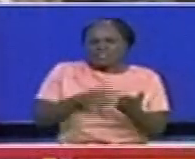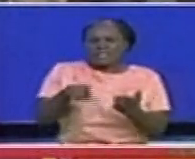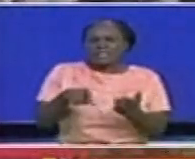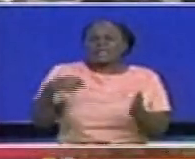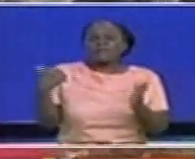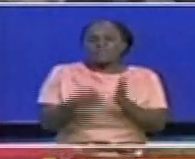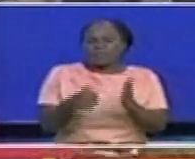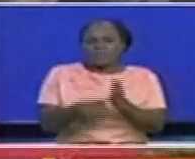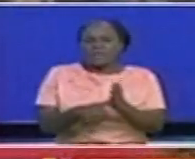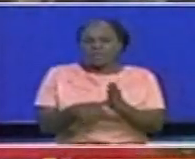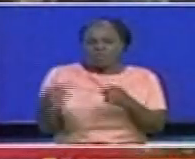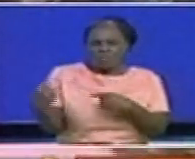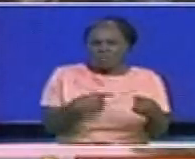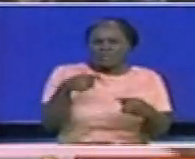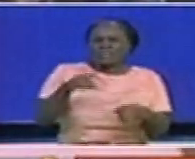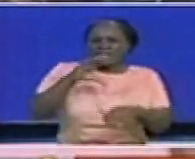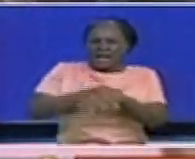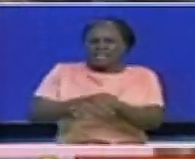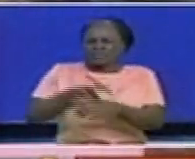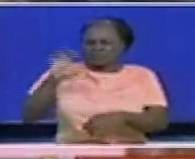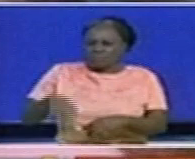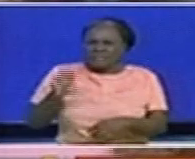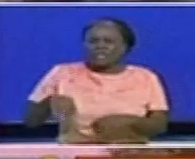garage. Amesema hizi gari atakuwa anazishika daily.